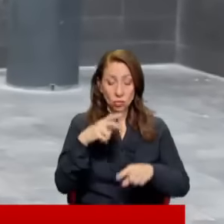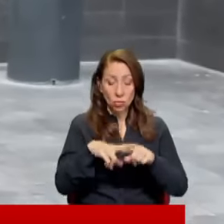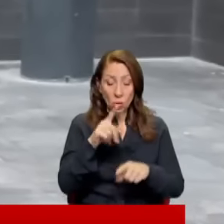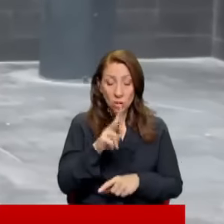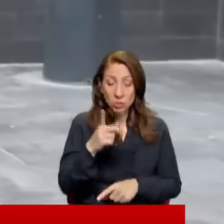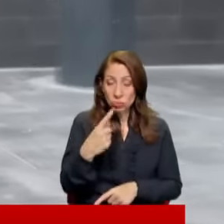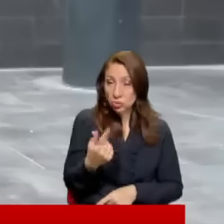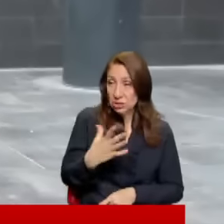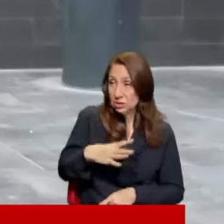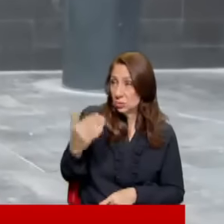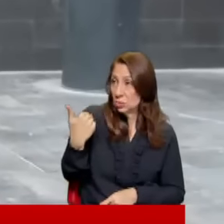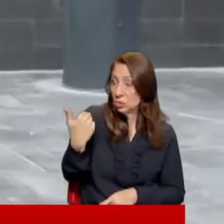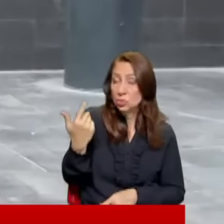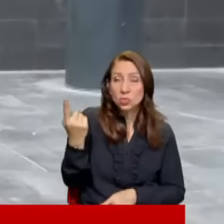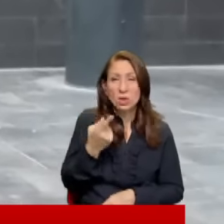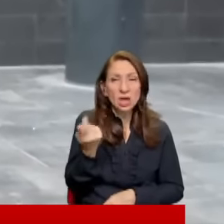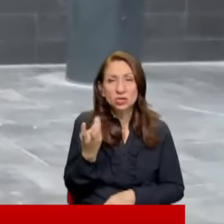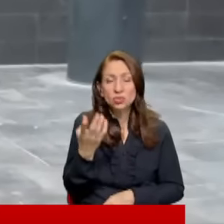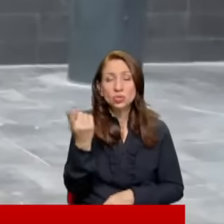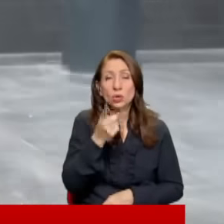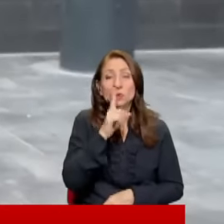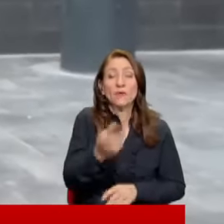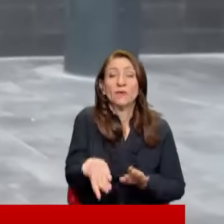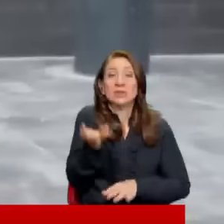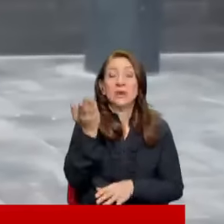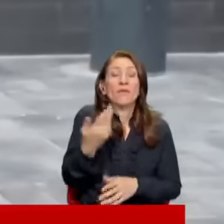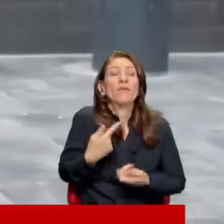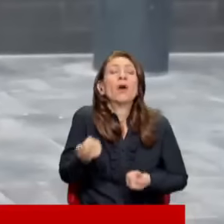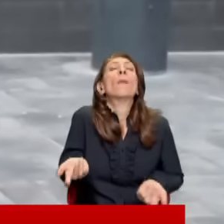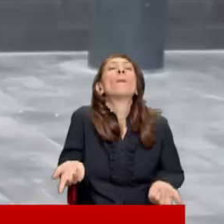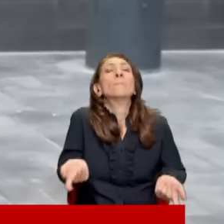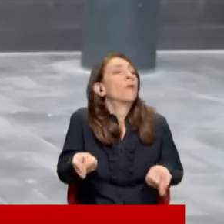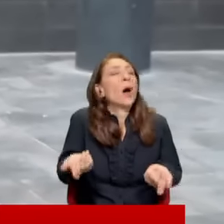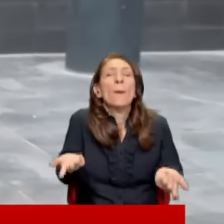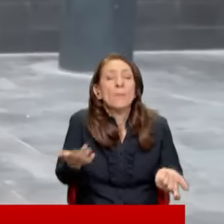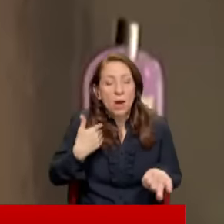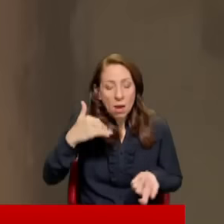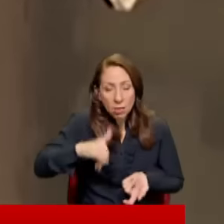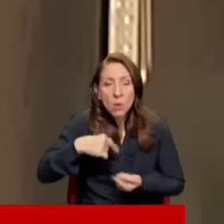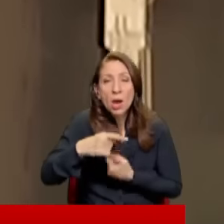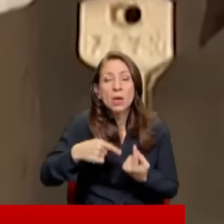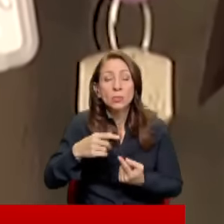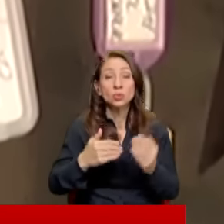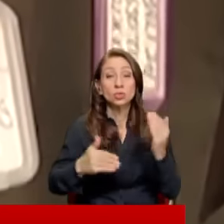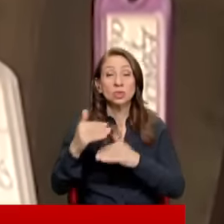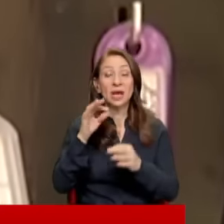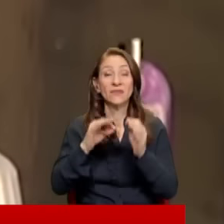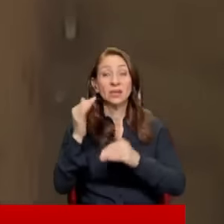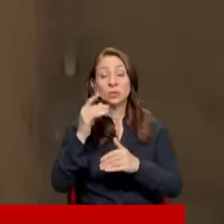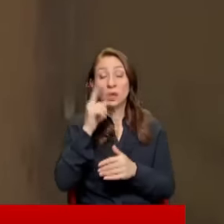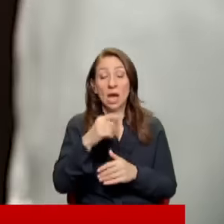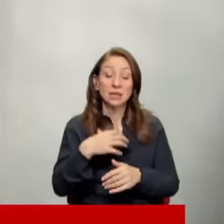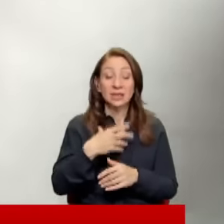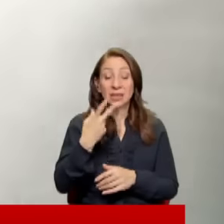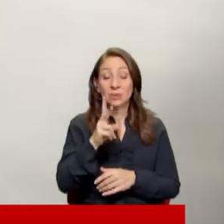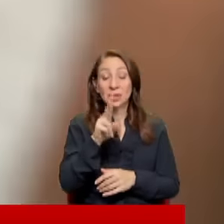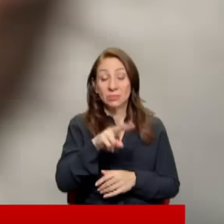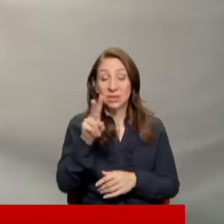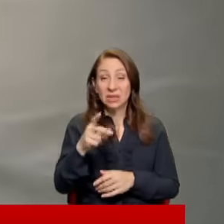17,5 istiyorum yüzde kaç oluyor % 10000 üstü vermem tabii niye vereyim Hakkıma Arım yüksek enflasyon nedeniyle Haziran